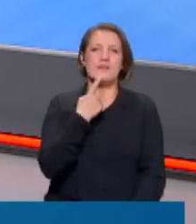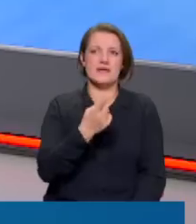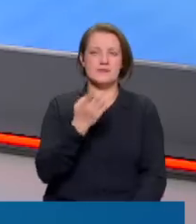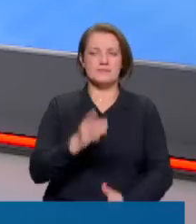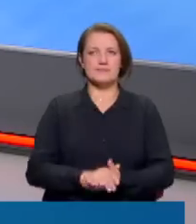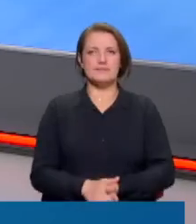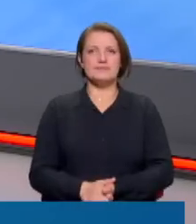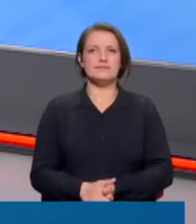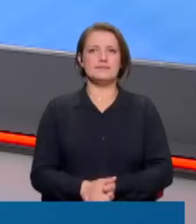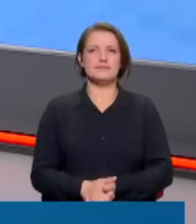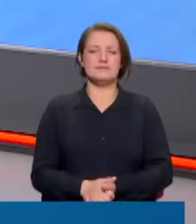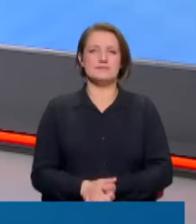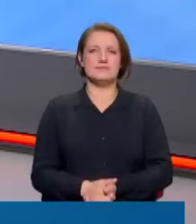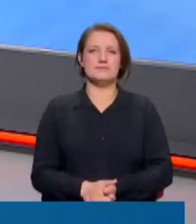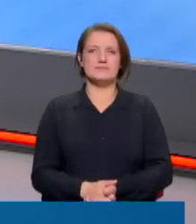karikatürdeki